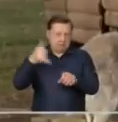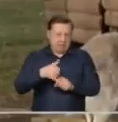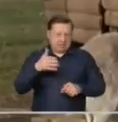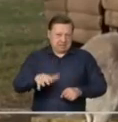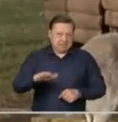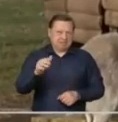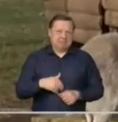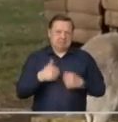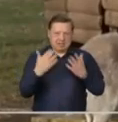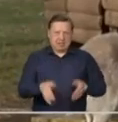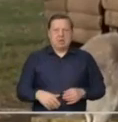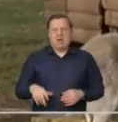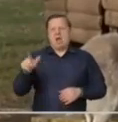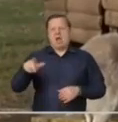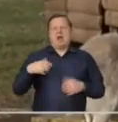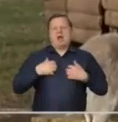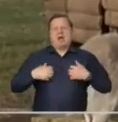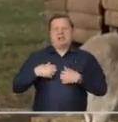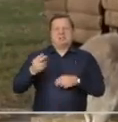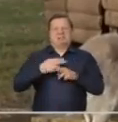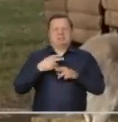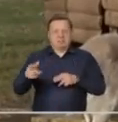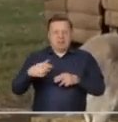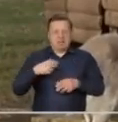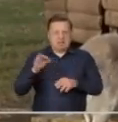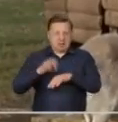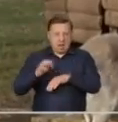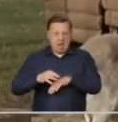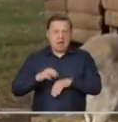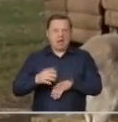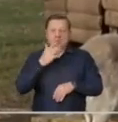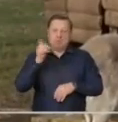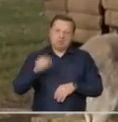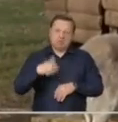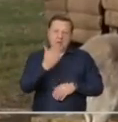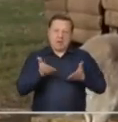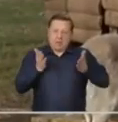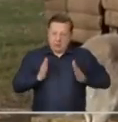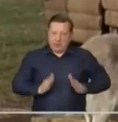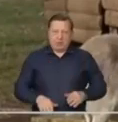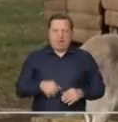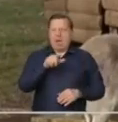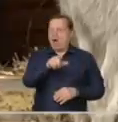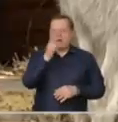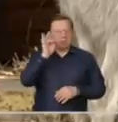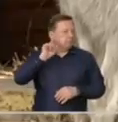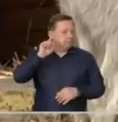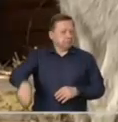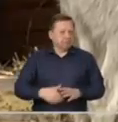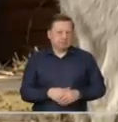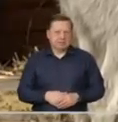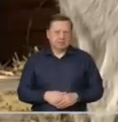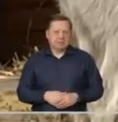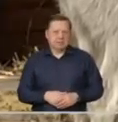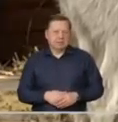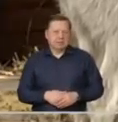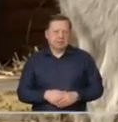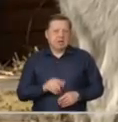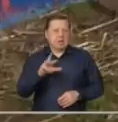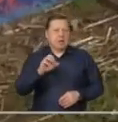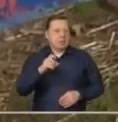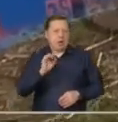że mamy go odchudzać. Aczkolwiek on ma swoje zdanie na ten temat i nie da się oszukać. Ropolek